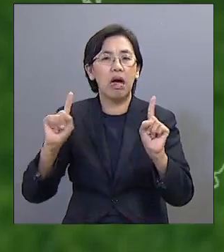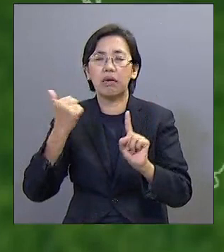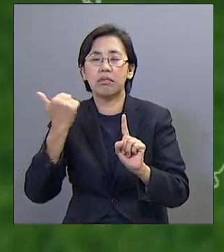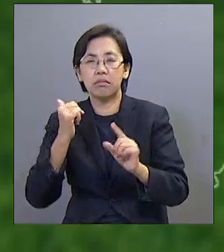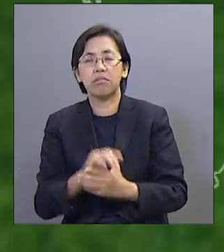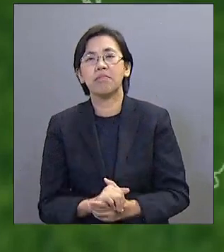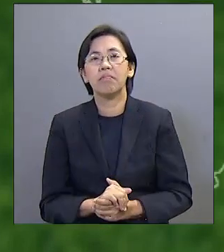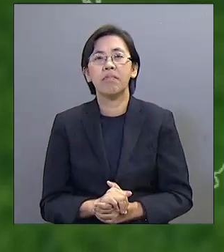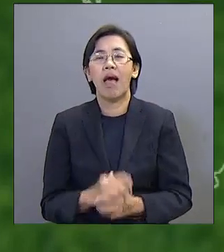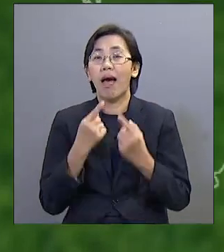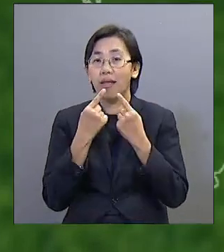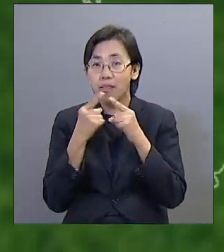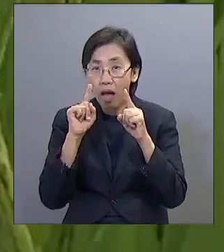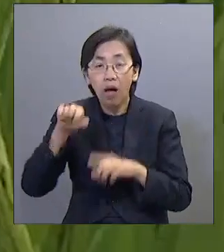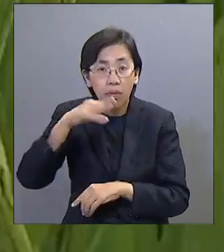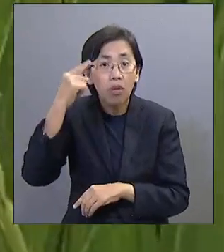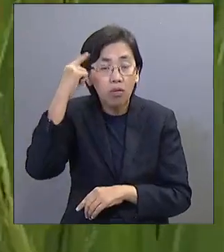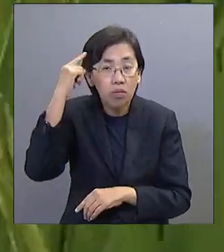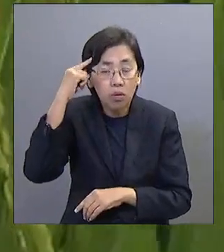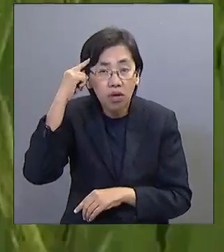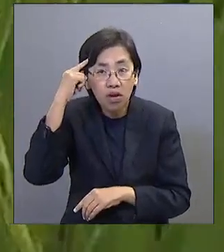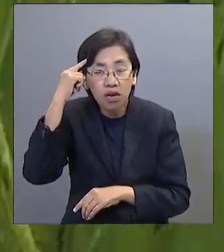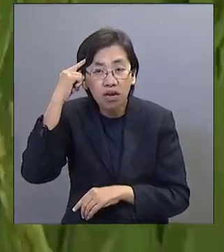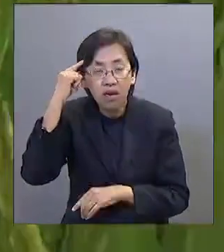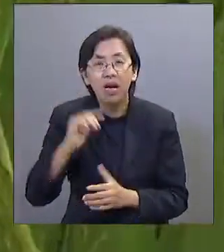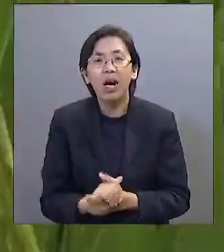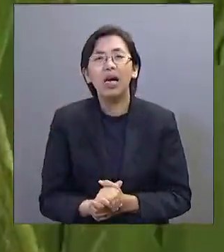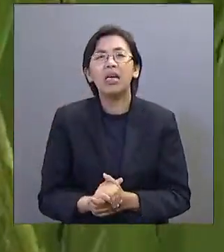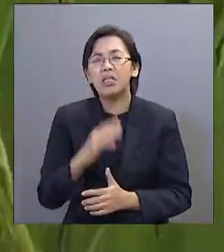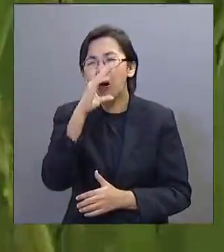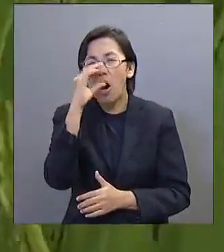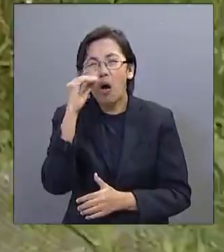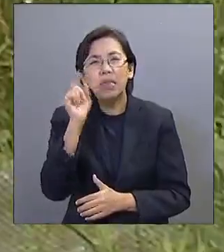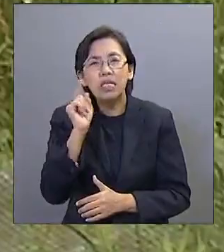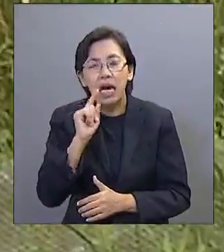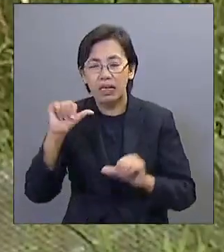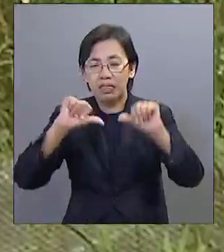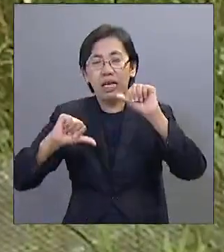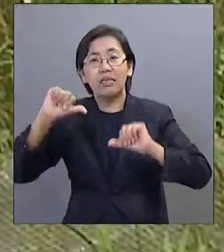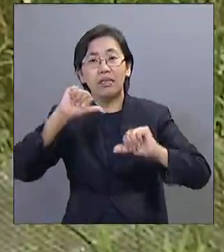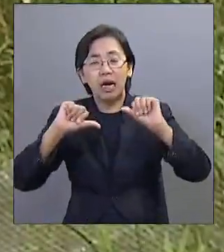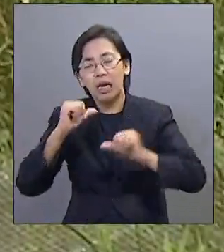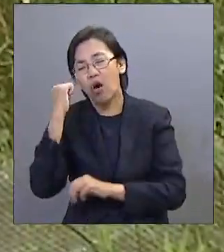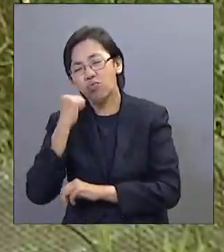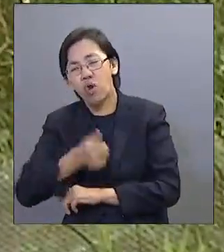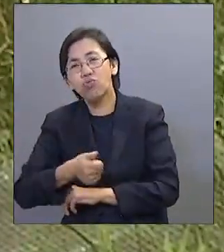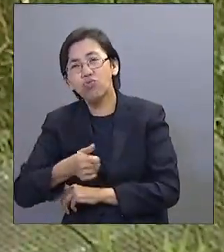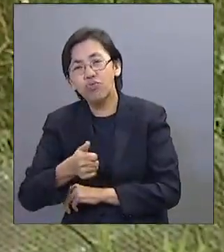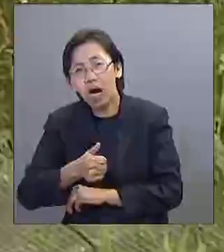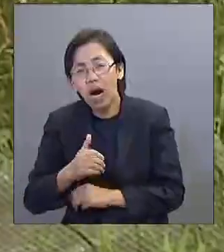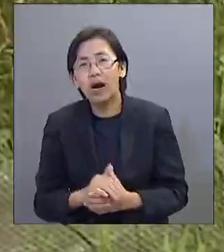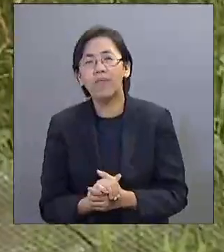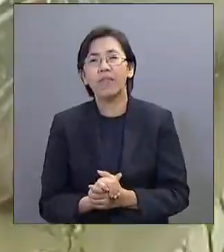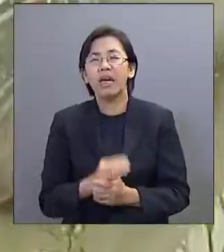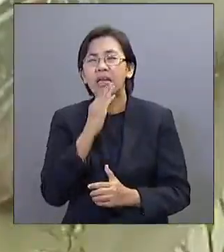อื่นแต่คุณผู้ชมทราบยคะว่าสิ่งที่ตัดความหอมลงไปก็คือเคมีค่ะและสิ่งที่ตัดความหลากหลาย